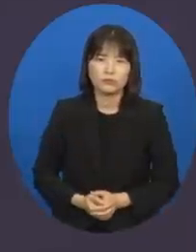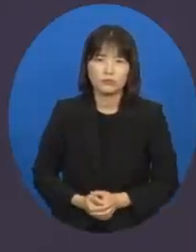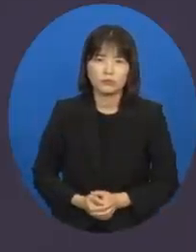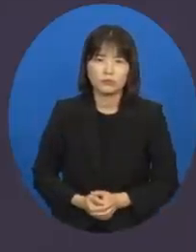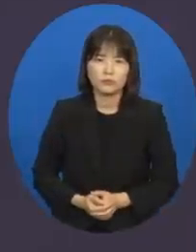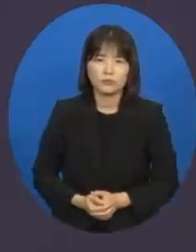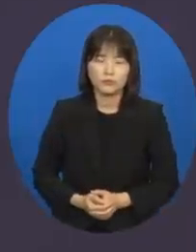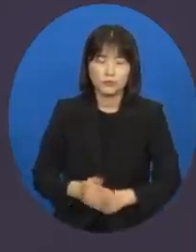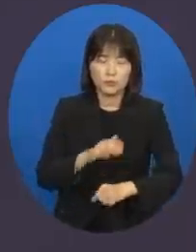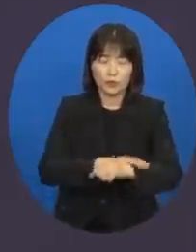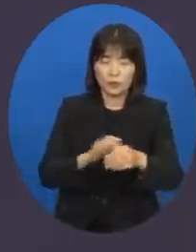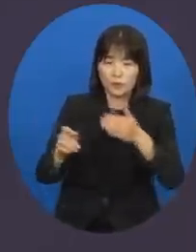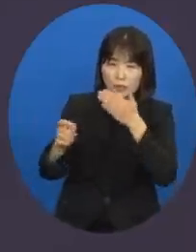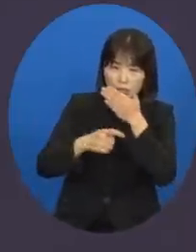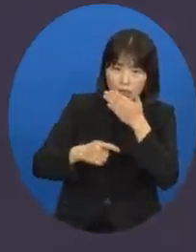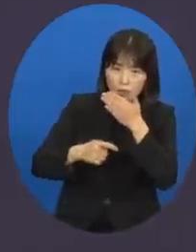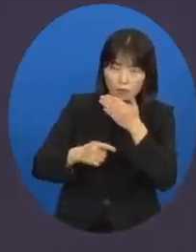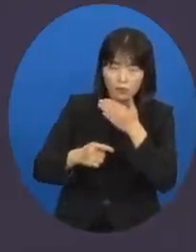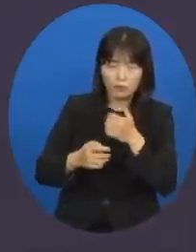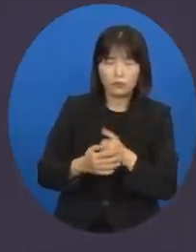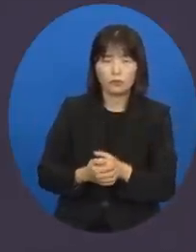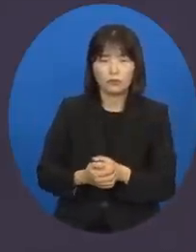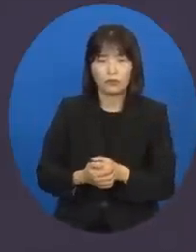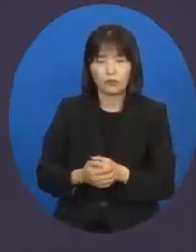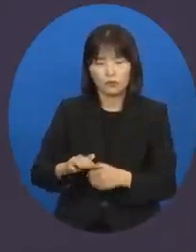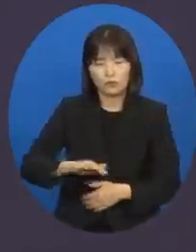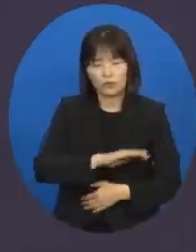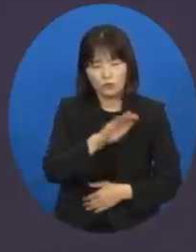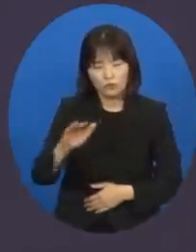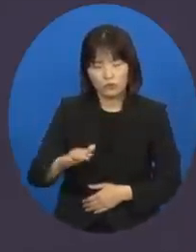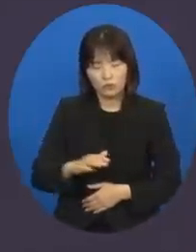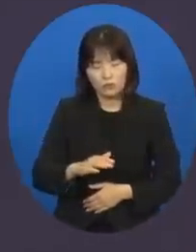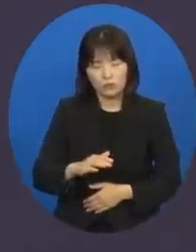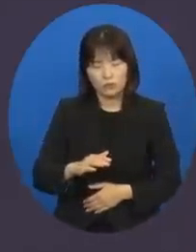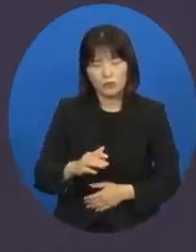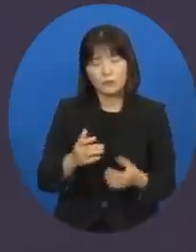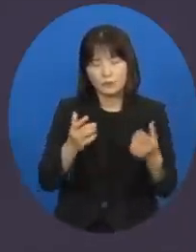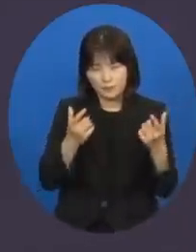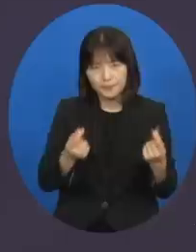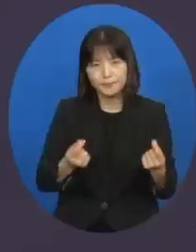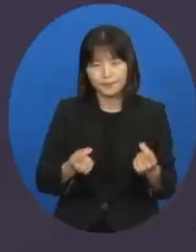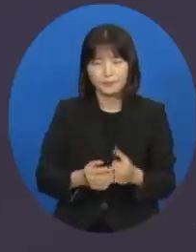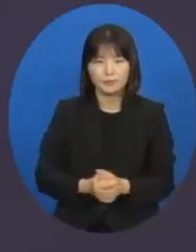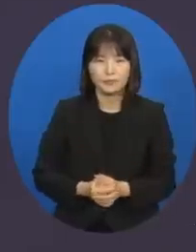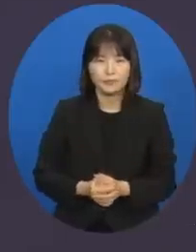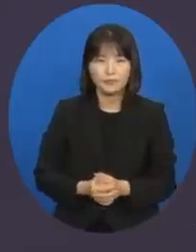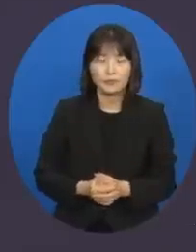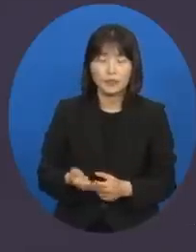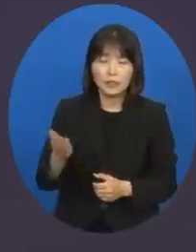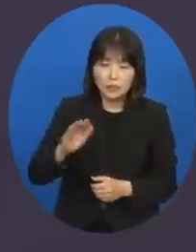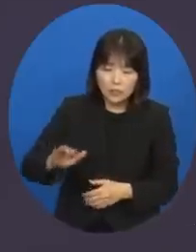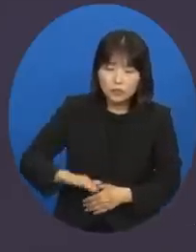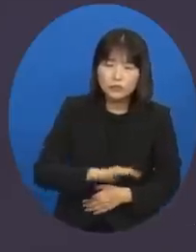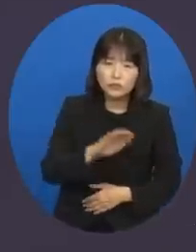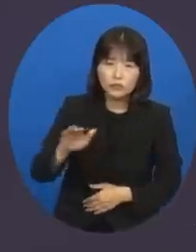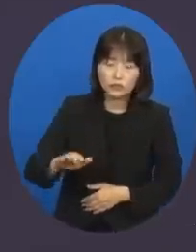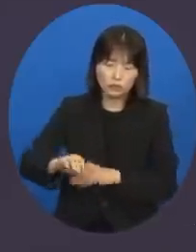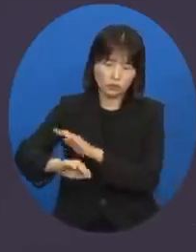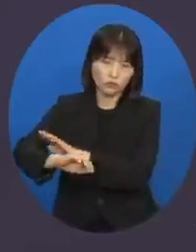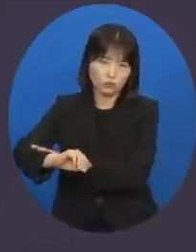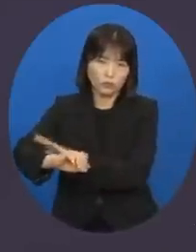여러분, 이 왼편의 강도 많은 점에서 우리를 닮아 있다라는 것입니다. 그러나 한편으로 우리는 우편에